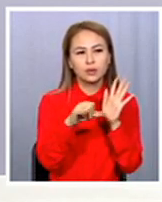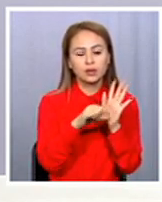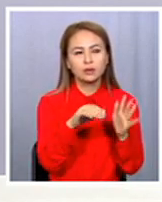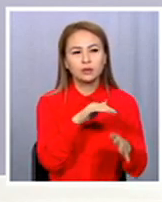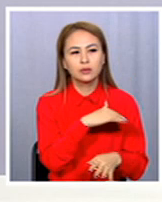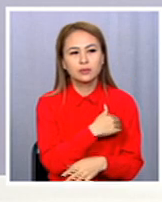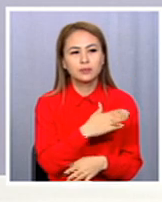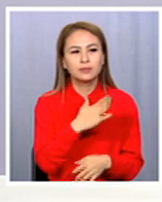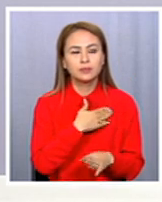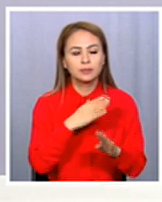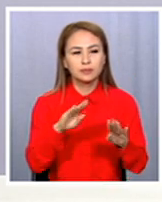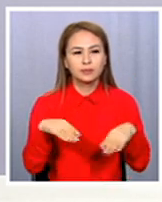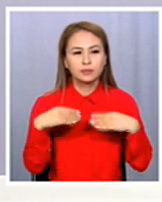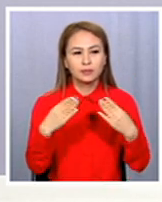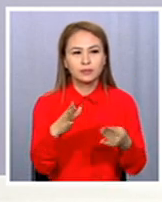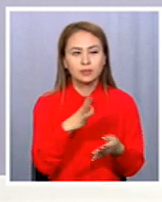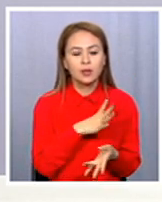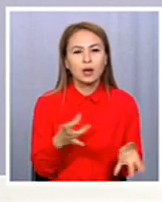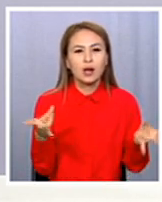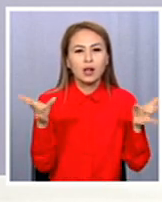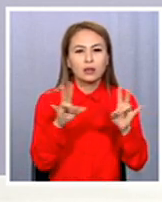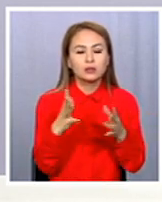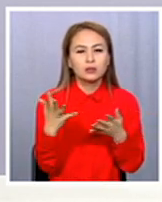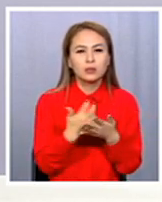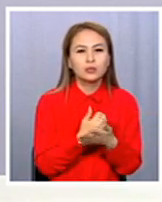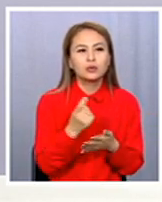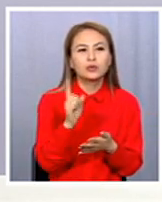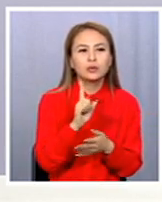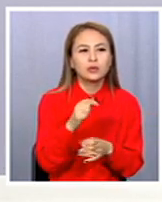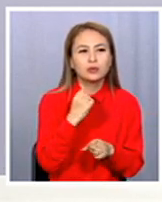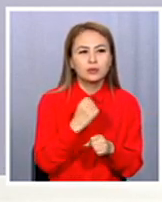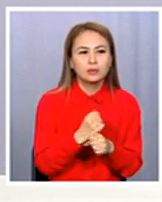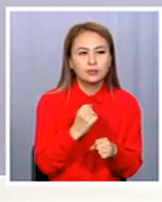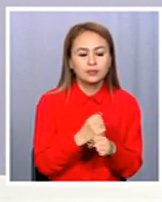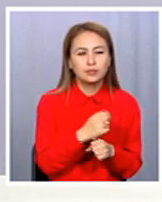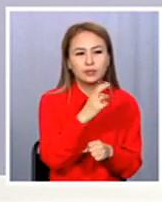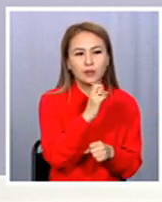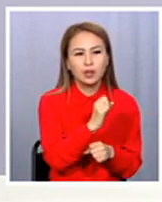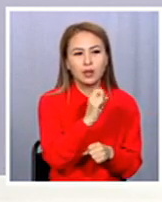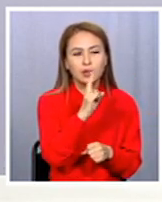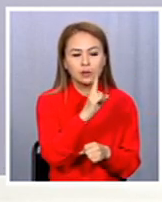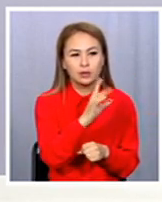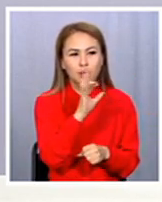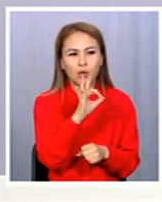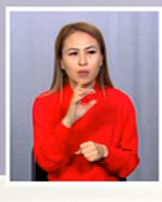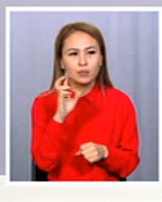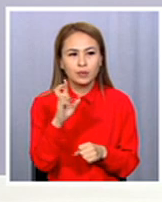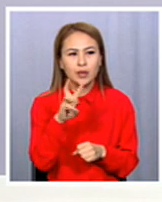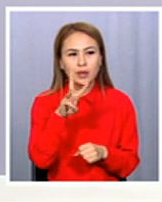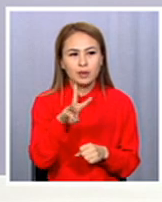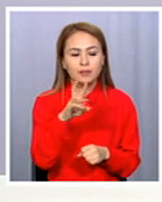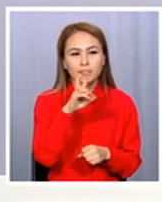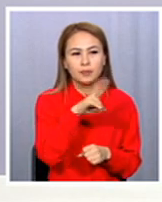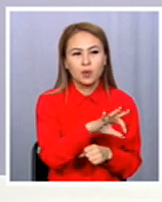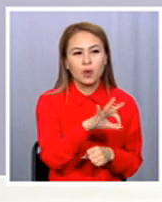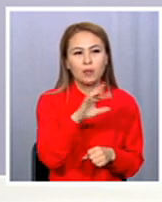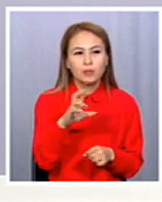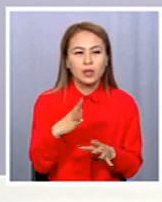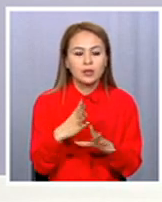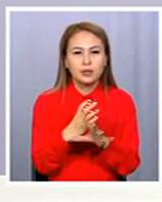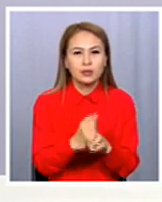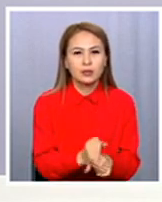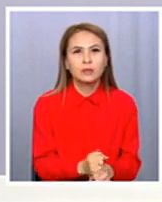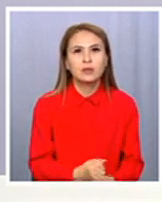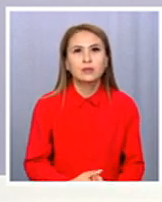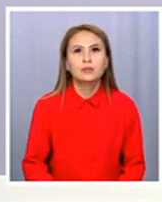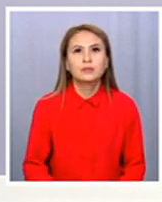бізге берілгені, демек қалғанын табу үшін істейміз. Осы барлық КОБ бұрышынан МОБ бұрышын азайтамыз. Жазып